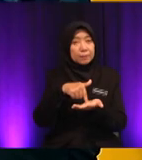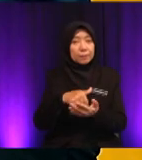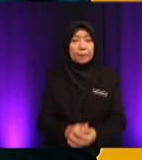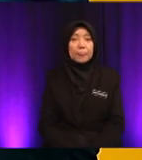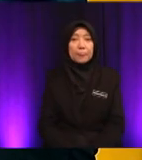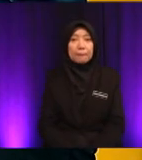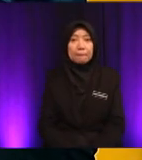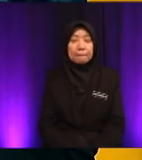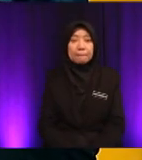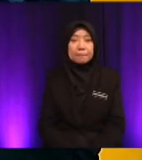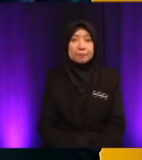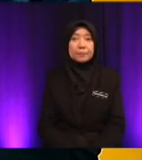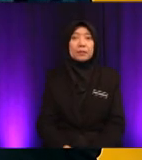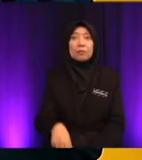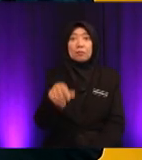eh sorry